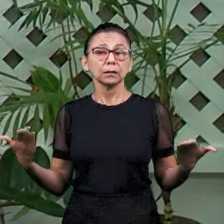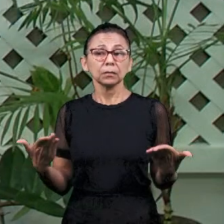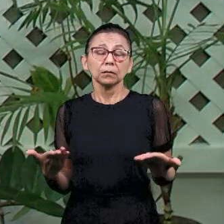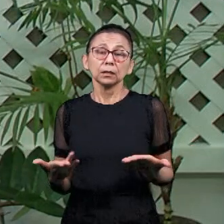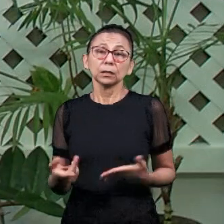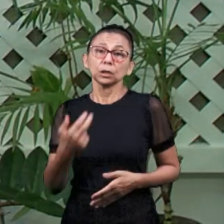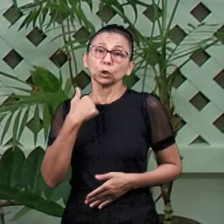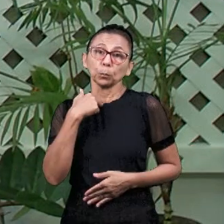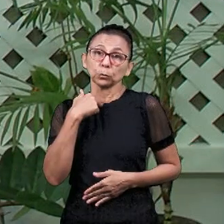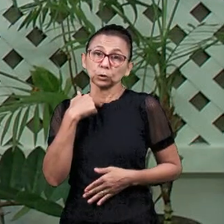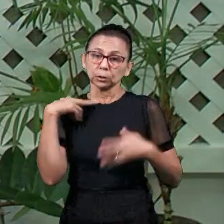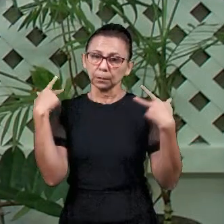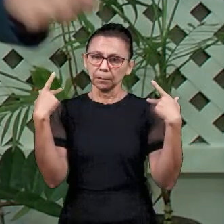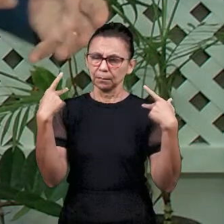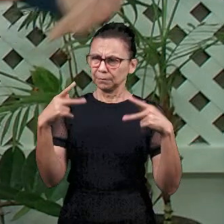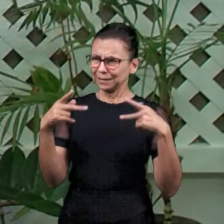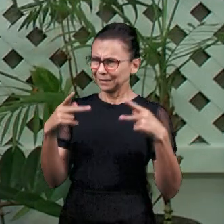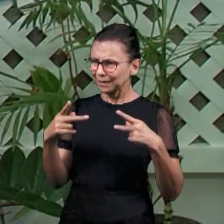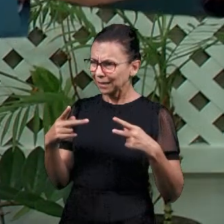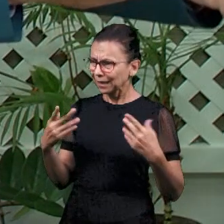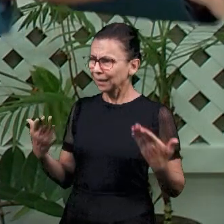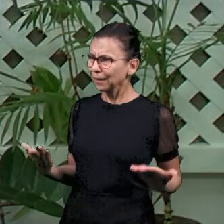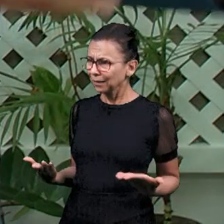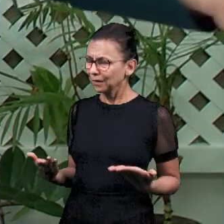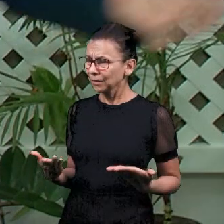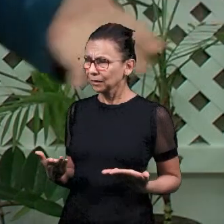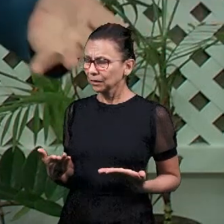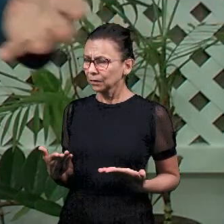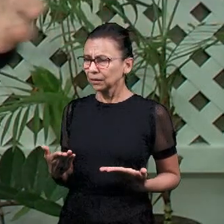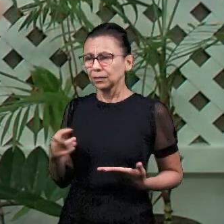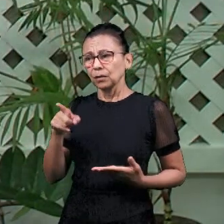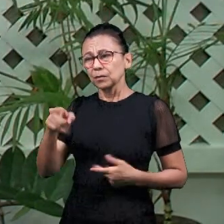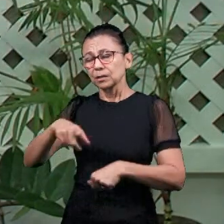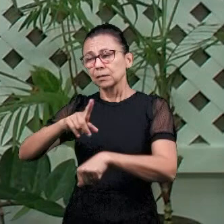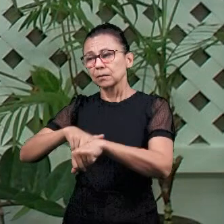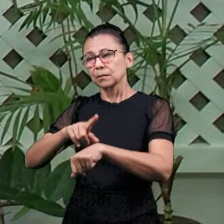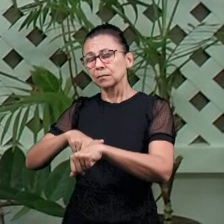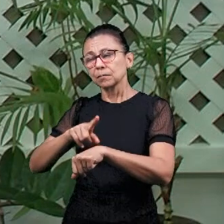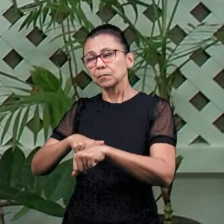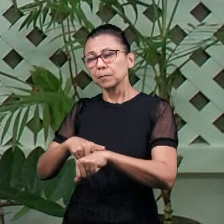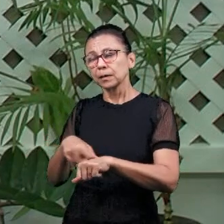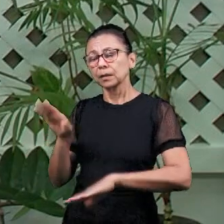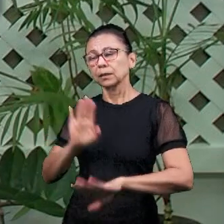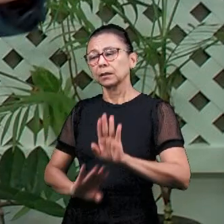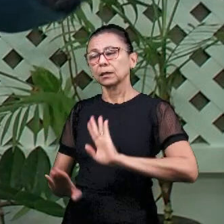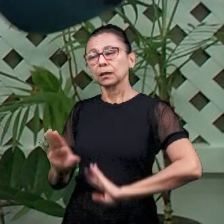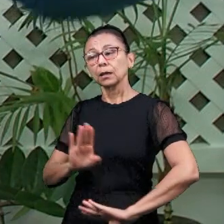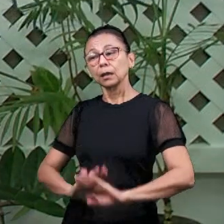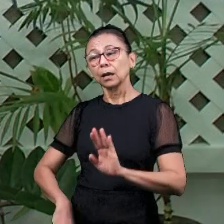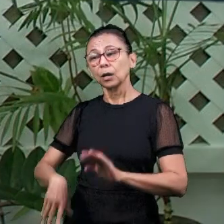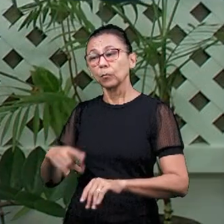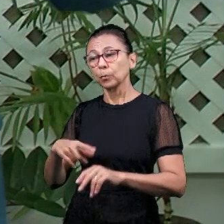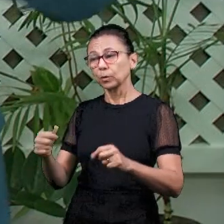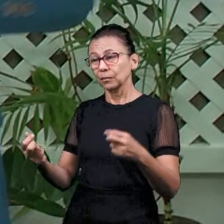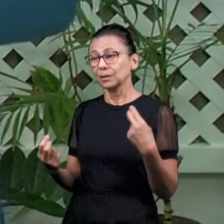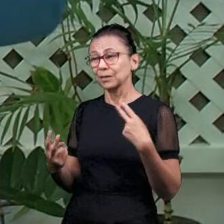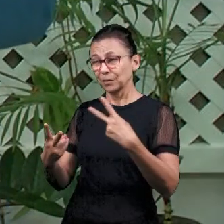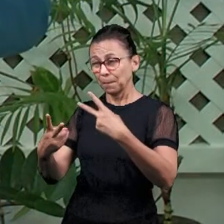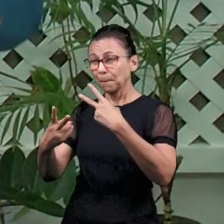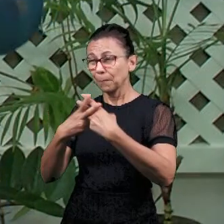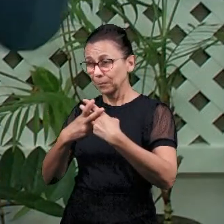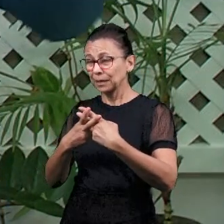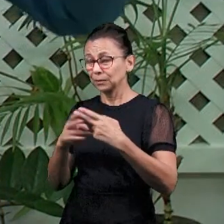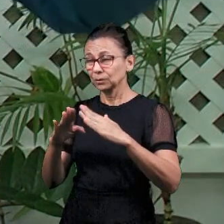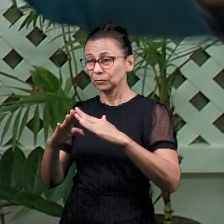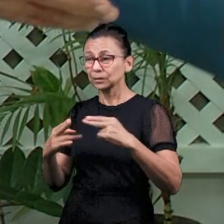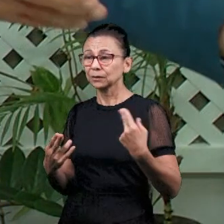avec la police. Il a dit, je ne peux plus prêcher. On lui a dit, non, tu peux prêcher,